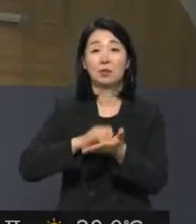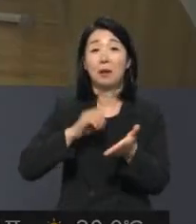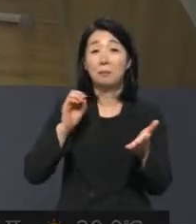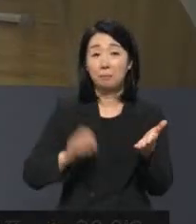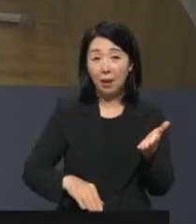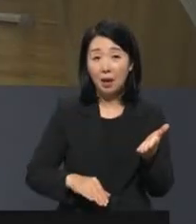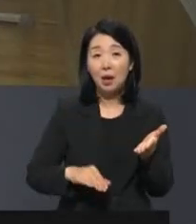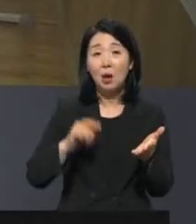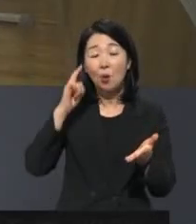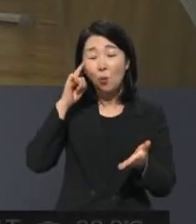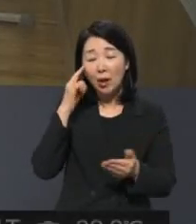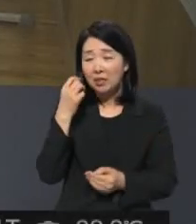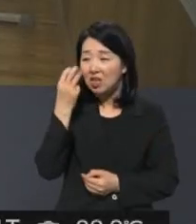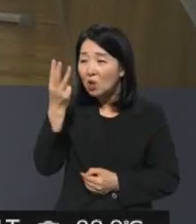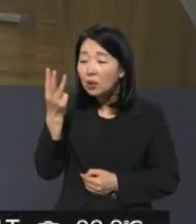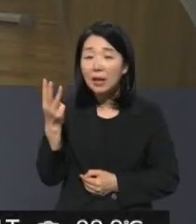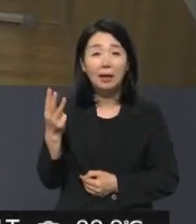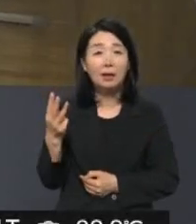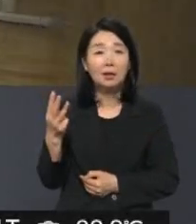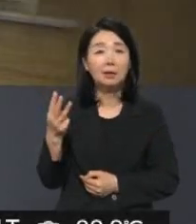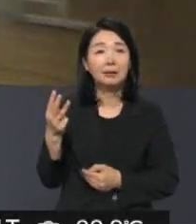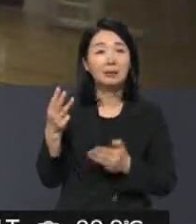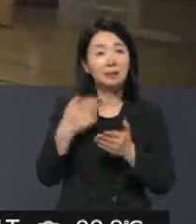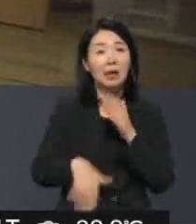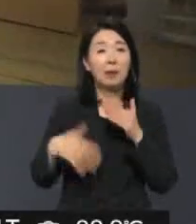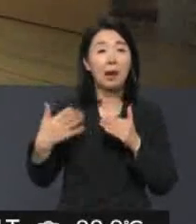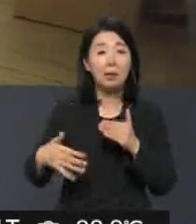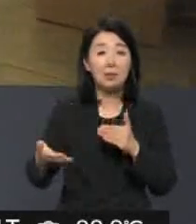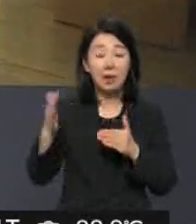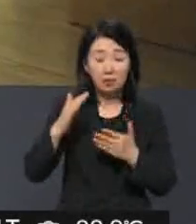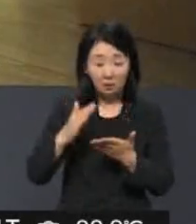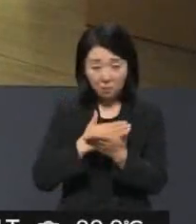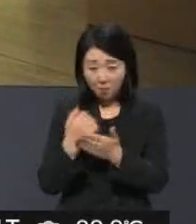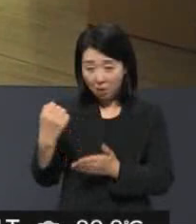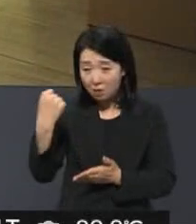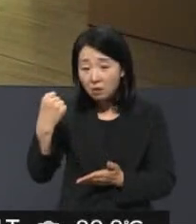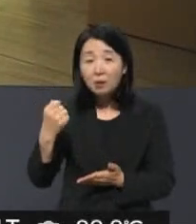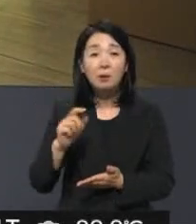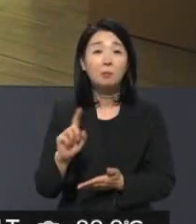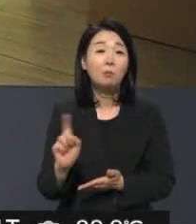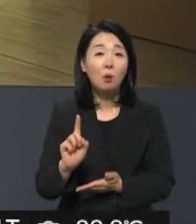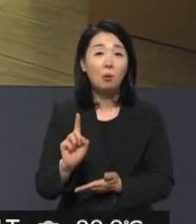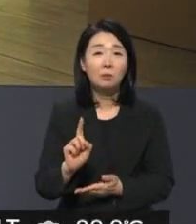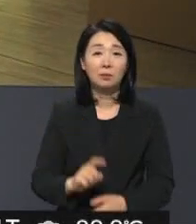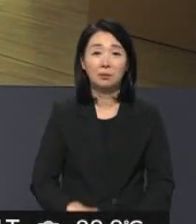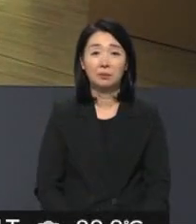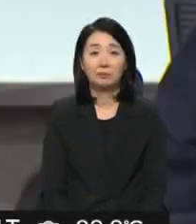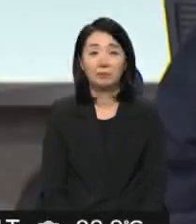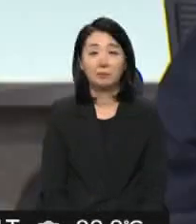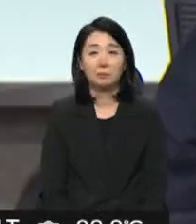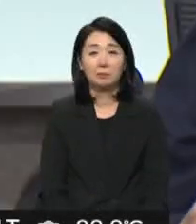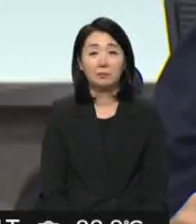실시되니까 석 달도 남지 않은 건데요. 그렇다면 변별력을 담보할 뾰족한 수는 있는 걸까요?